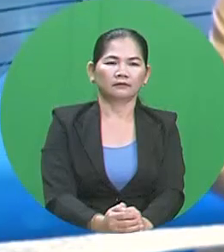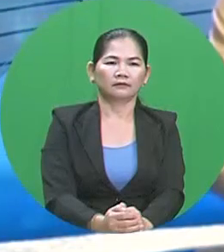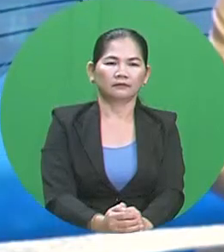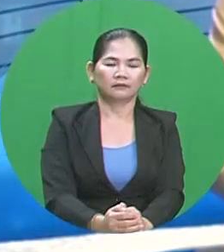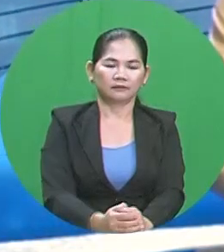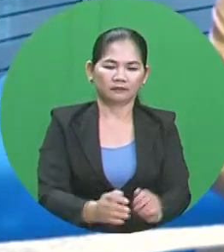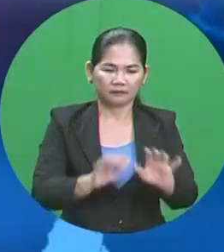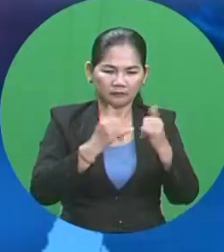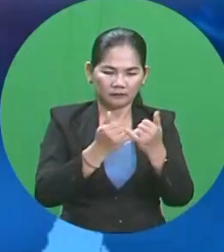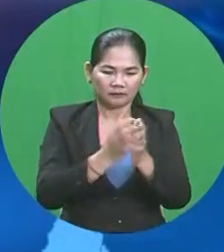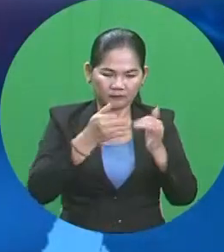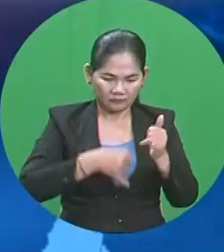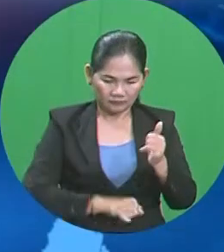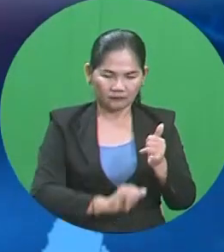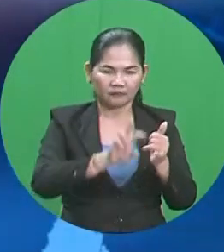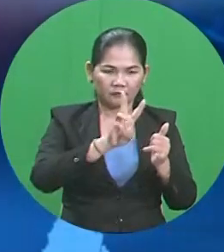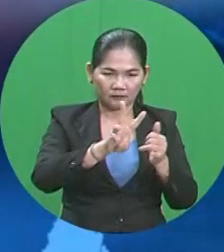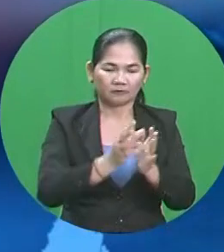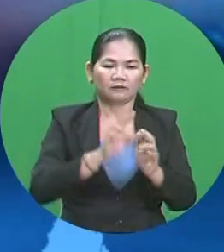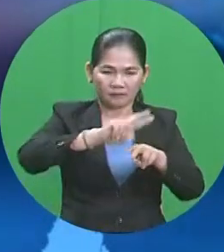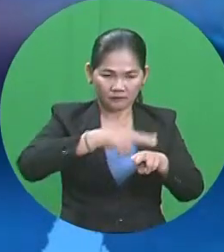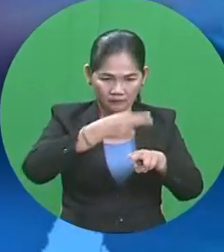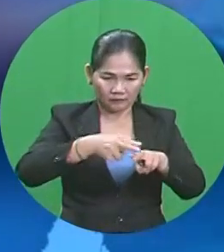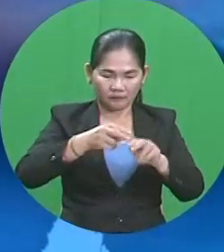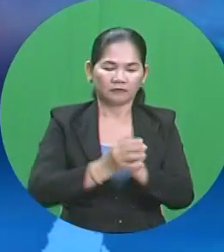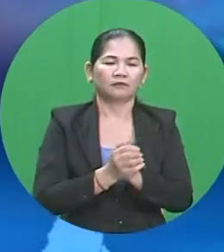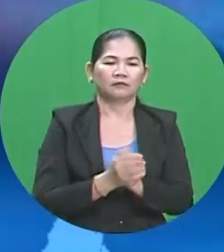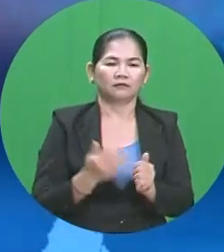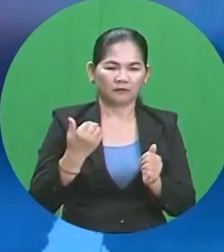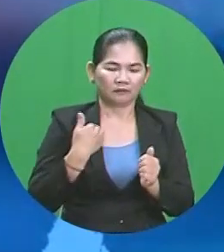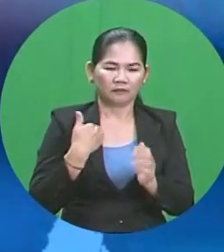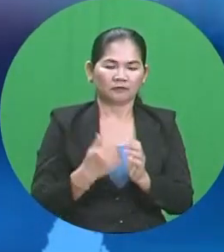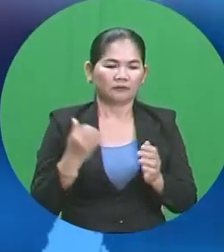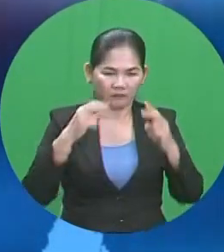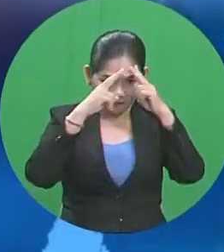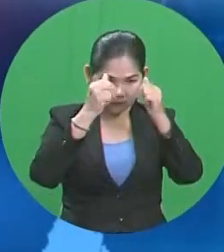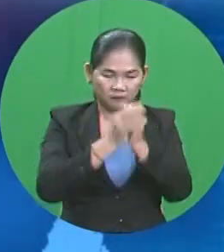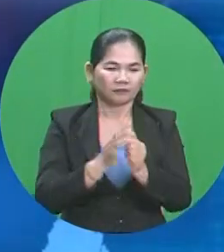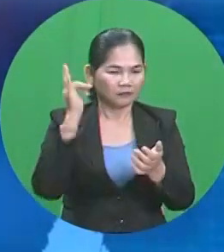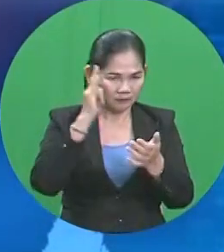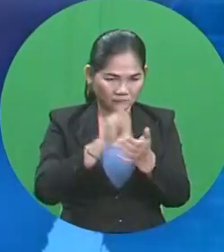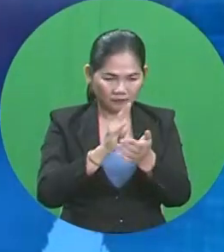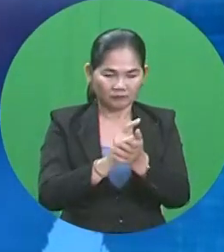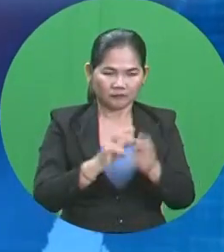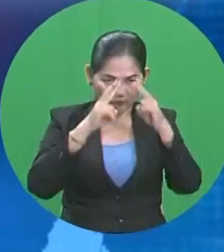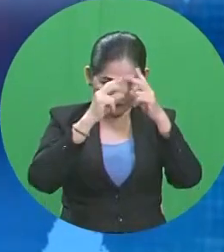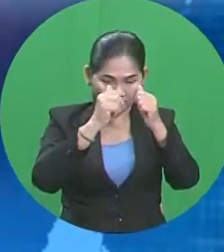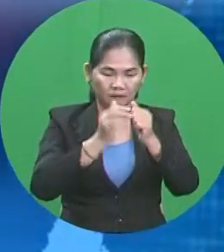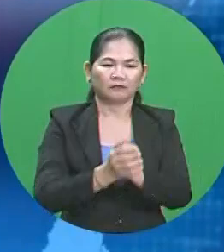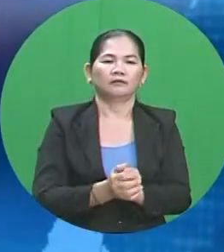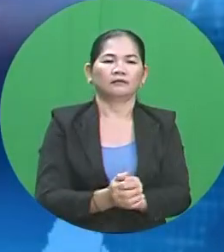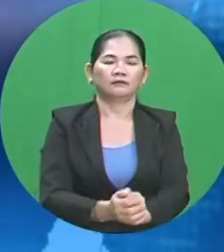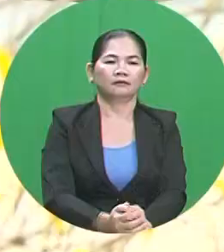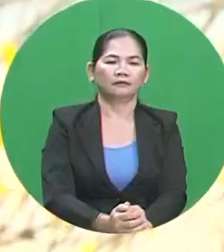គ្រួសារកើតបានកូនភ្លោះ3នាក់បានទទួលអំណោយដល់សប្បុរសធម៌ពីសម្ដេចតេជោហ៊ុនសែននិងសម្ដេចកតេព្រឹទ្ធបណ្ឌិតប៊ុនរ៉ានីហ៊ុ